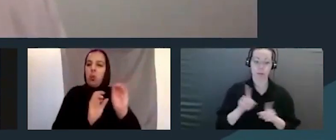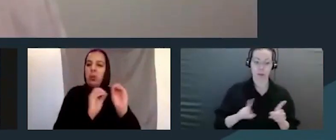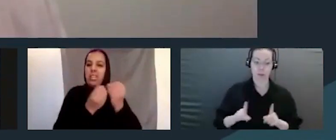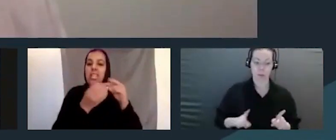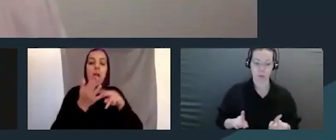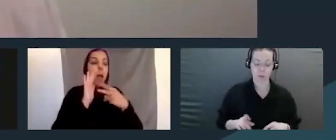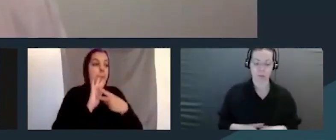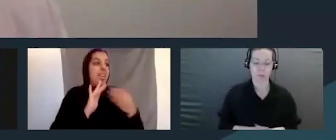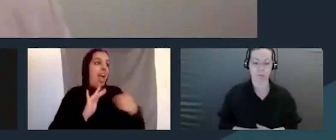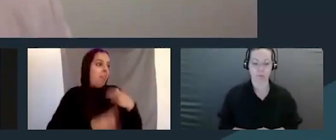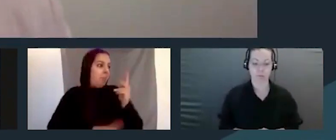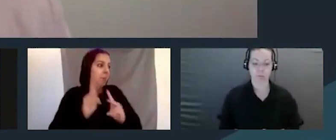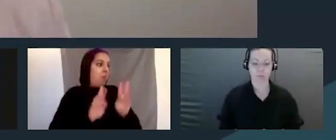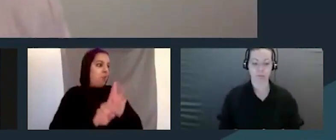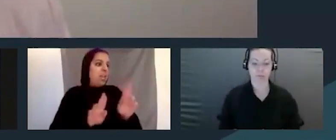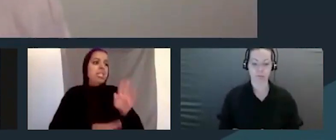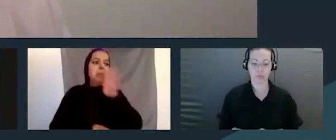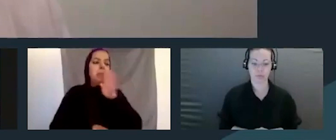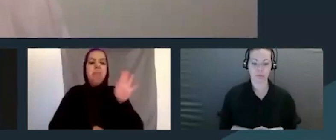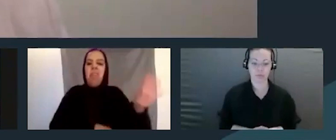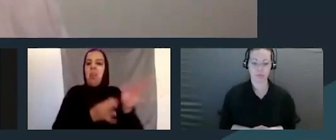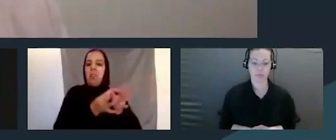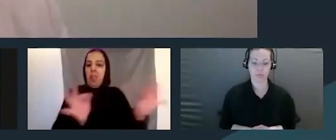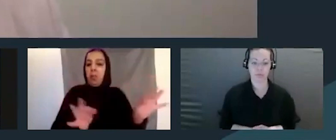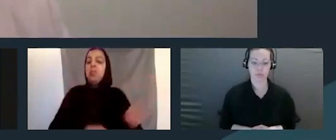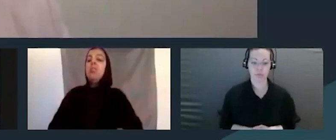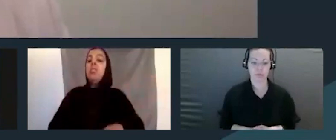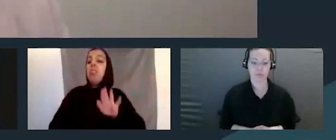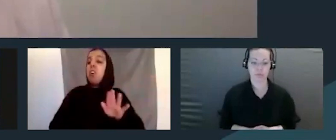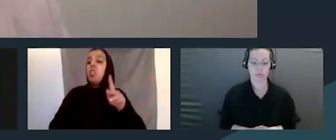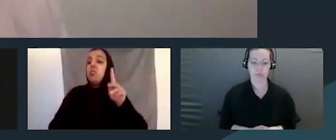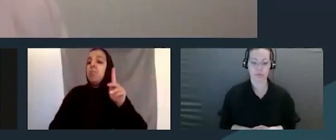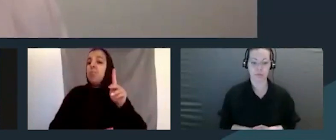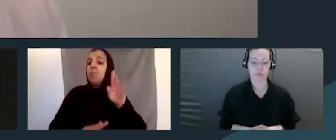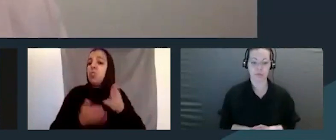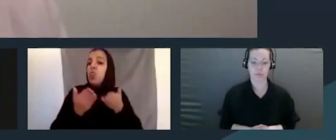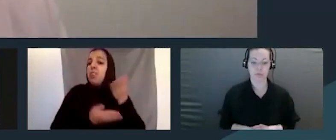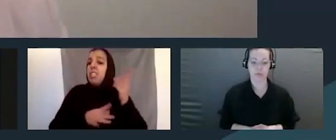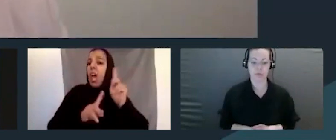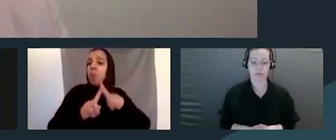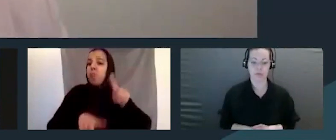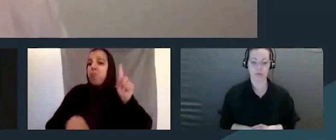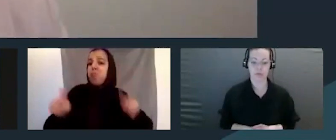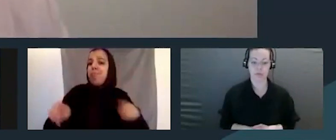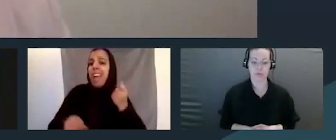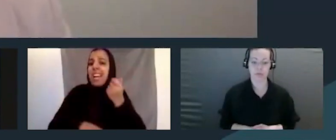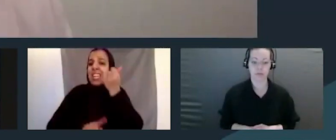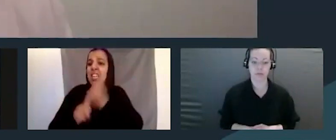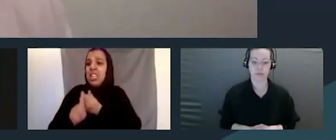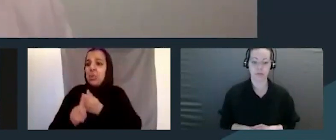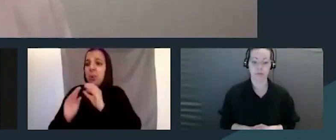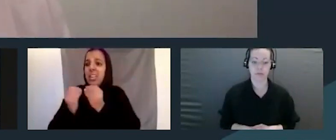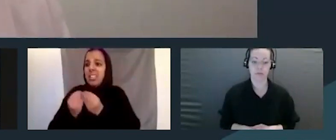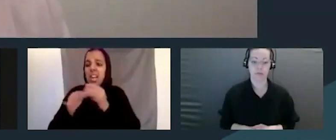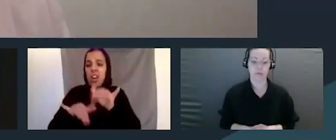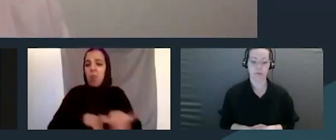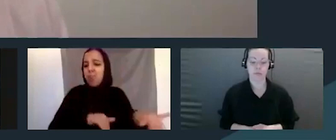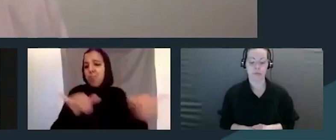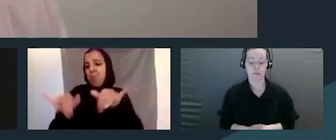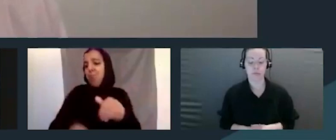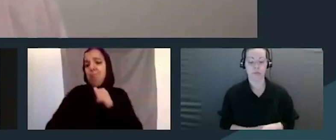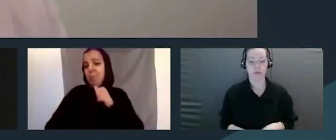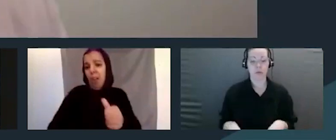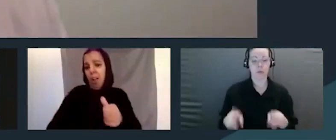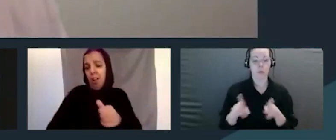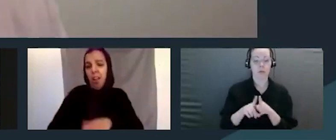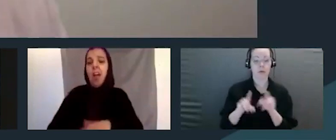services qui est fournie. Euh, et bien sûr, ils vont varier d'un organisme à un autre. Certains se concentrent plus sur